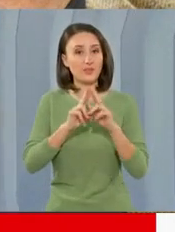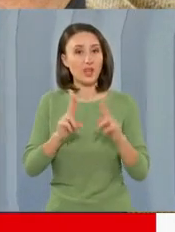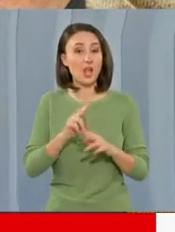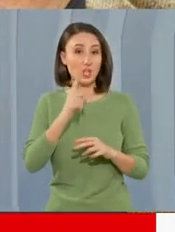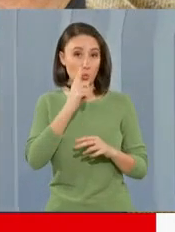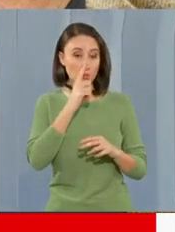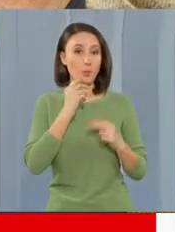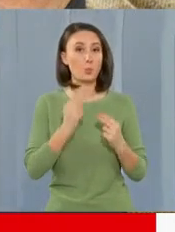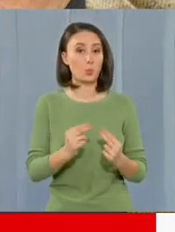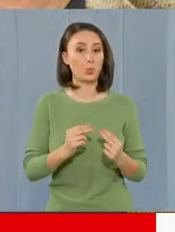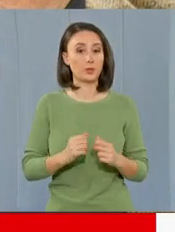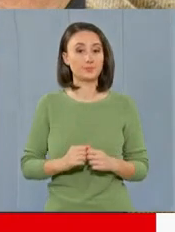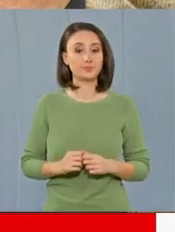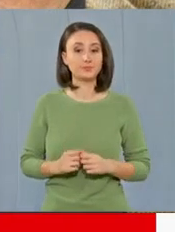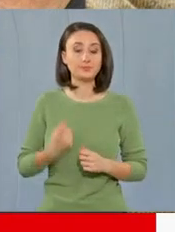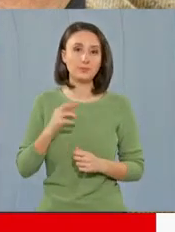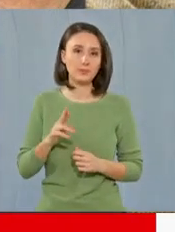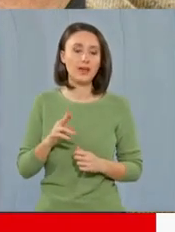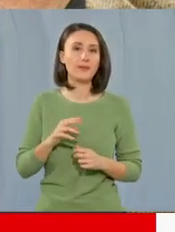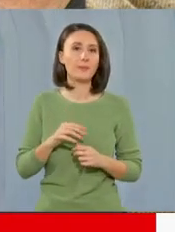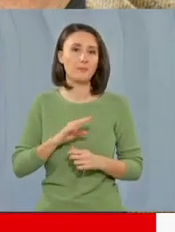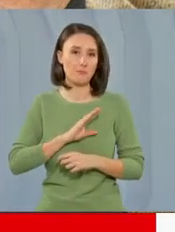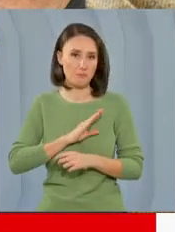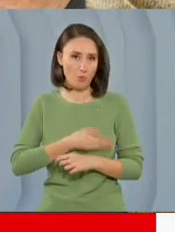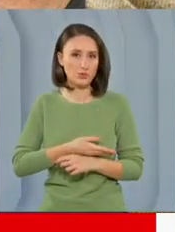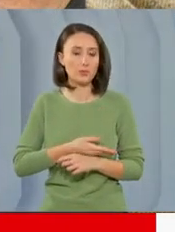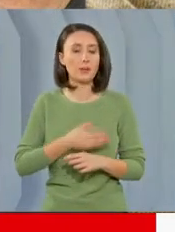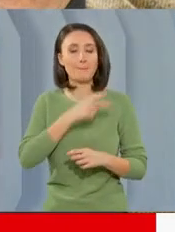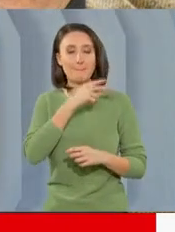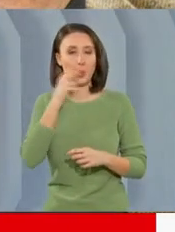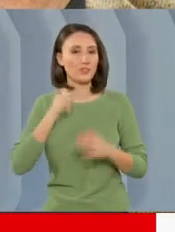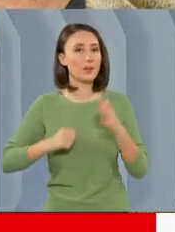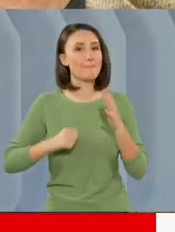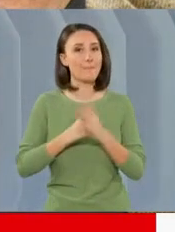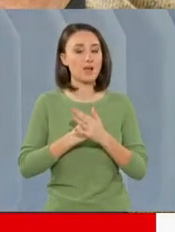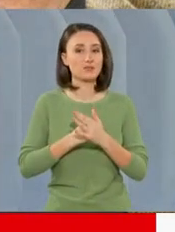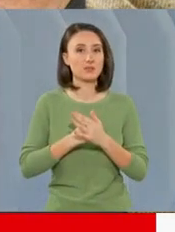Rusă favorabilă ei, dar în varianta în care profită la maxim de pe urma